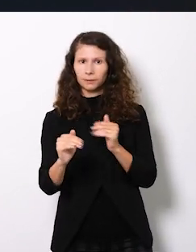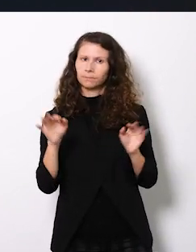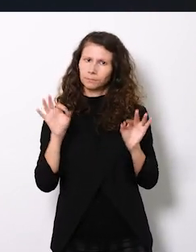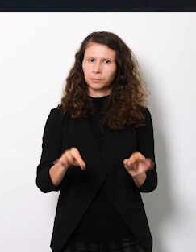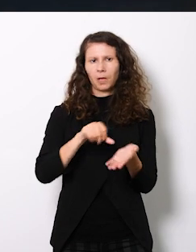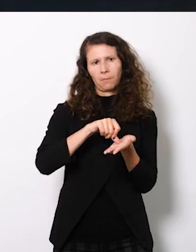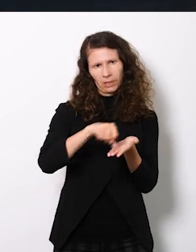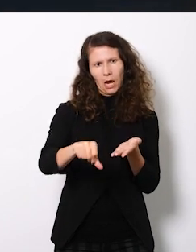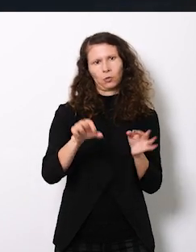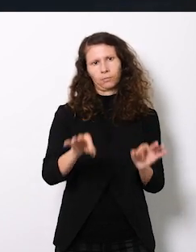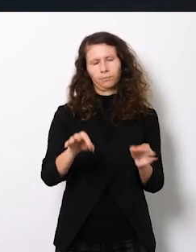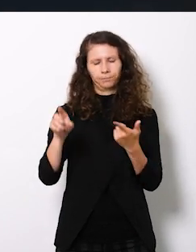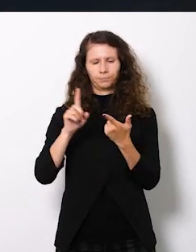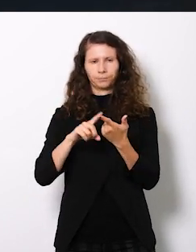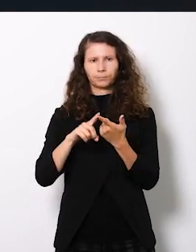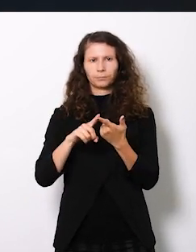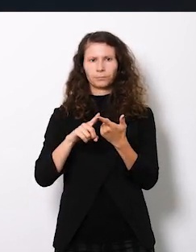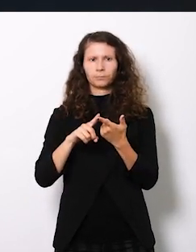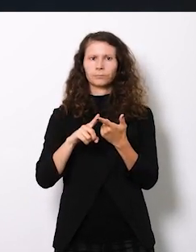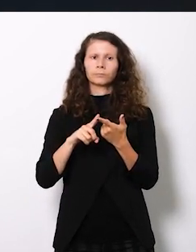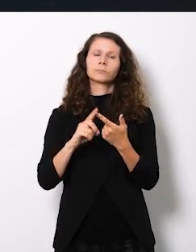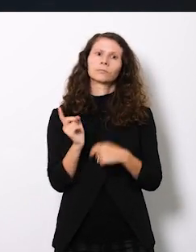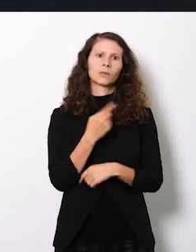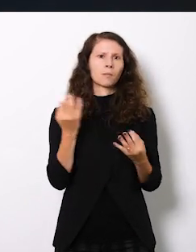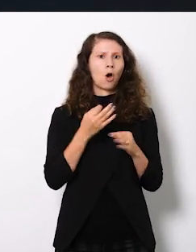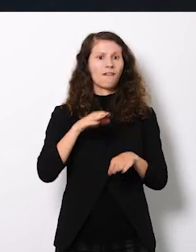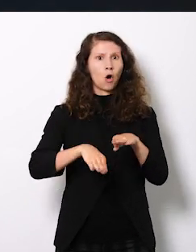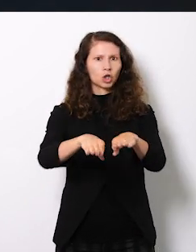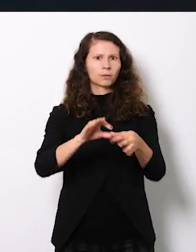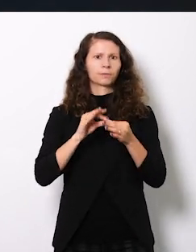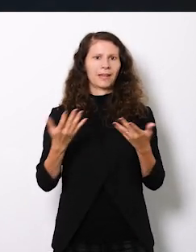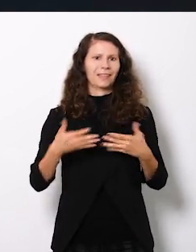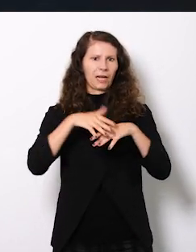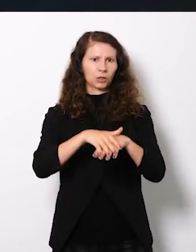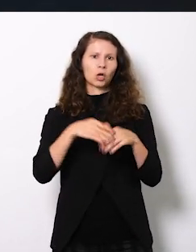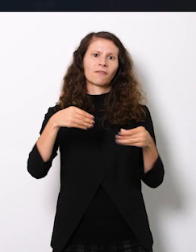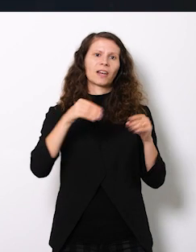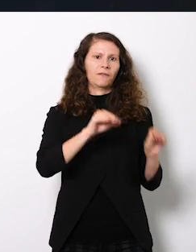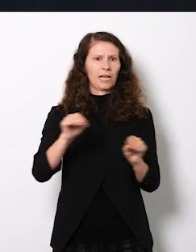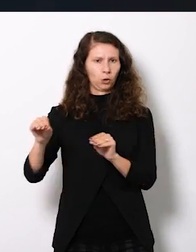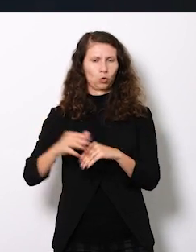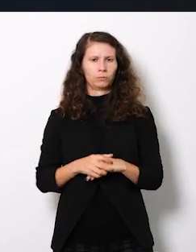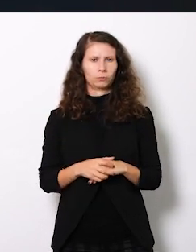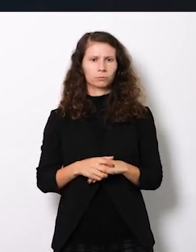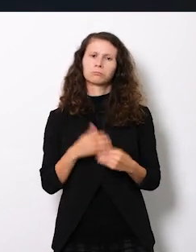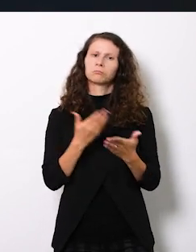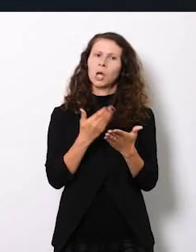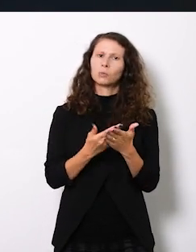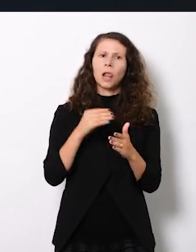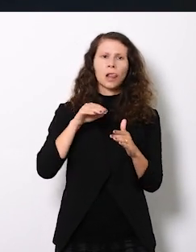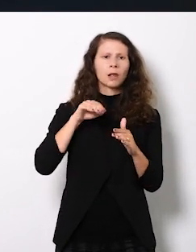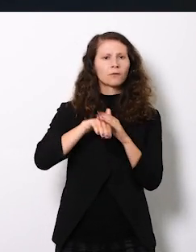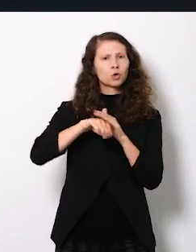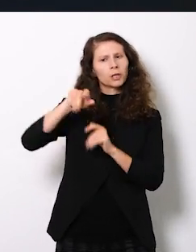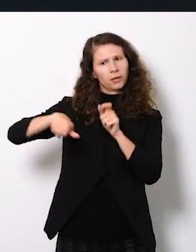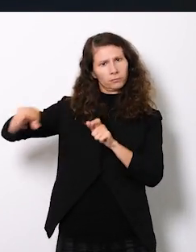ordentlich bezahlt sind. Zweitens, wir müssen Fortschritte machen bei der Integration und Qualifikation, zum Beispiel von